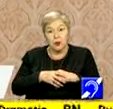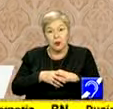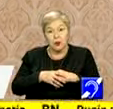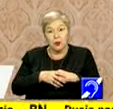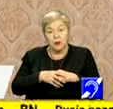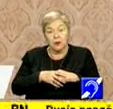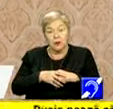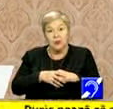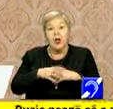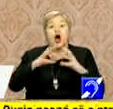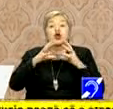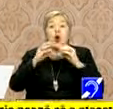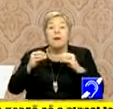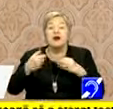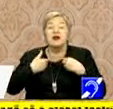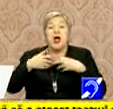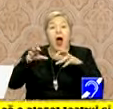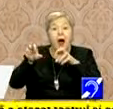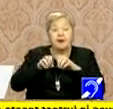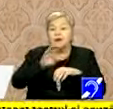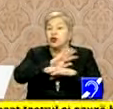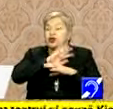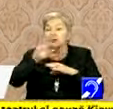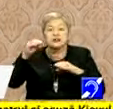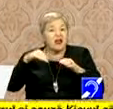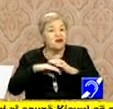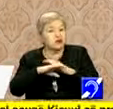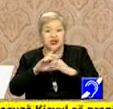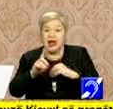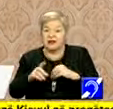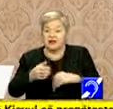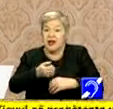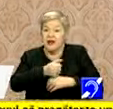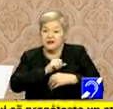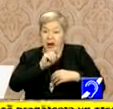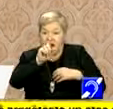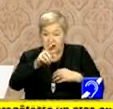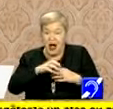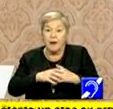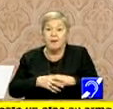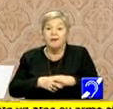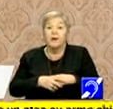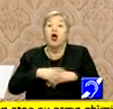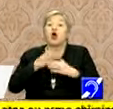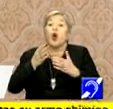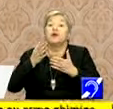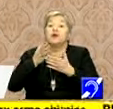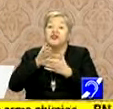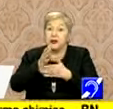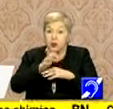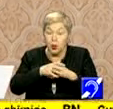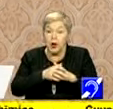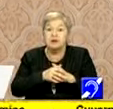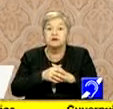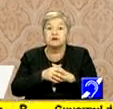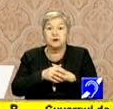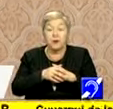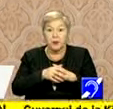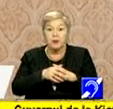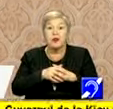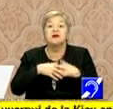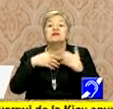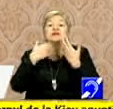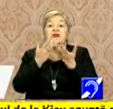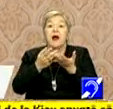poporul român i-a primit pe toți acești refugiați. Spania va continua să ofere